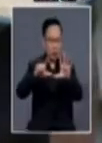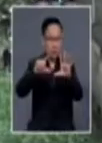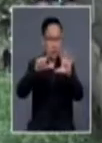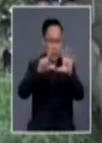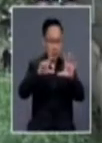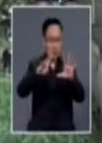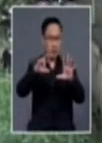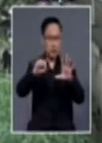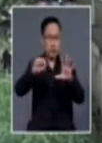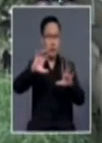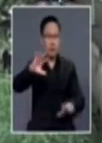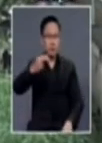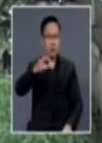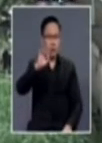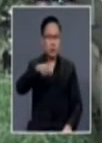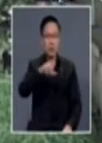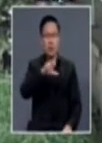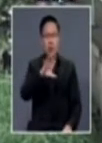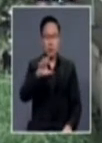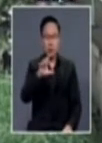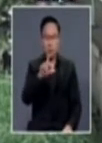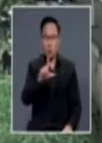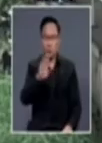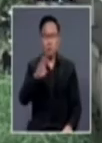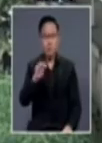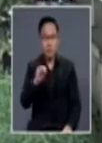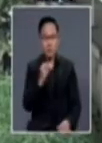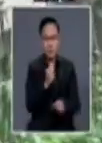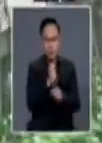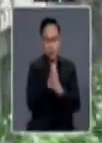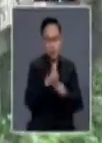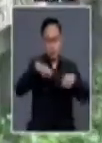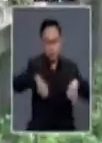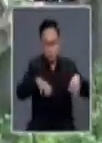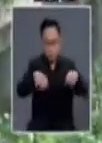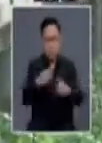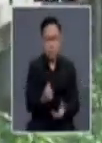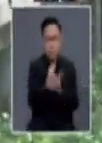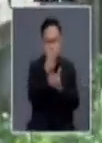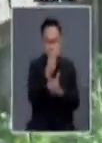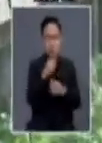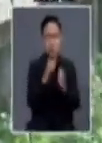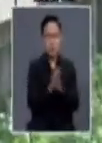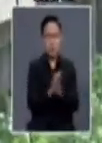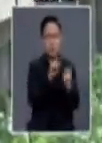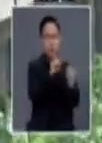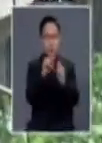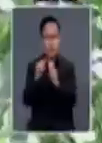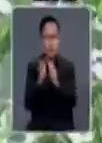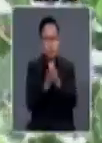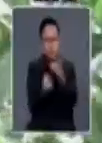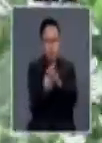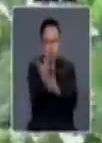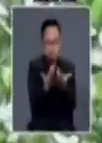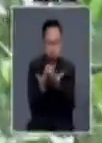5,765,922 ลูกบาศก์เมตรพร้อมทั้งจัดตั้งชุมชนคนริมน้ำได้จำนวน537ชุมชนประกาศเป็นอำเภอปลอดผักตบชวาจ